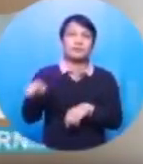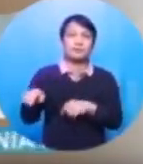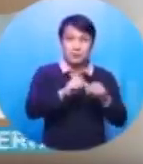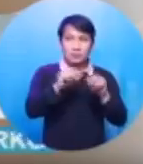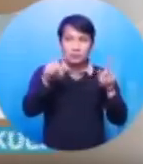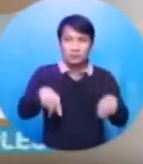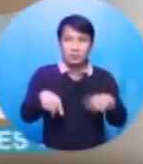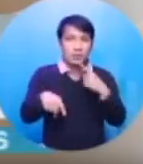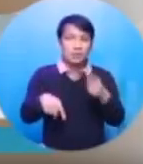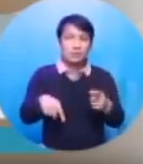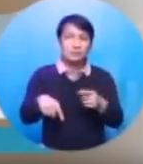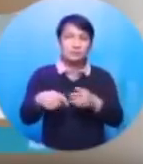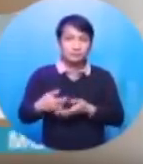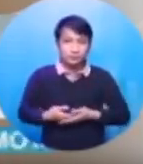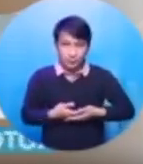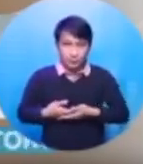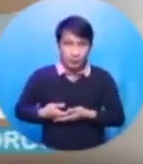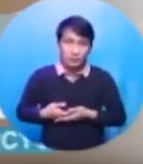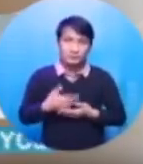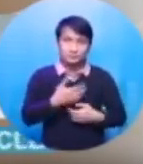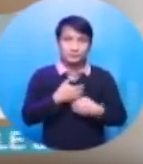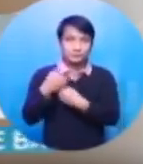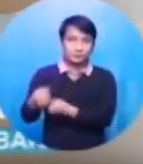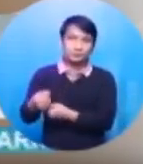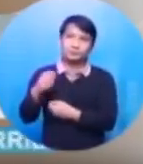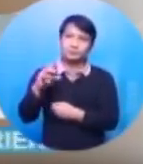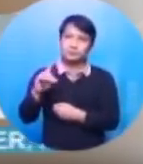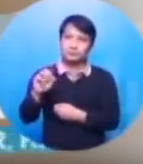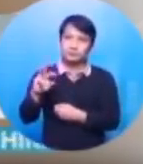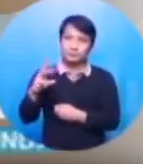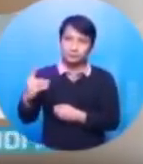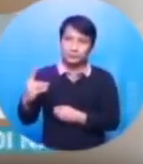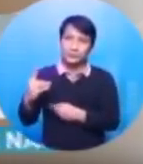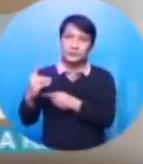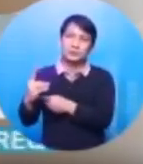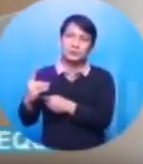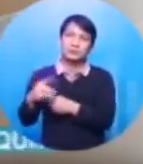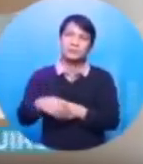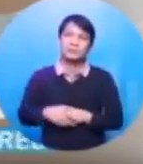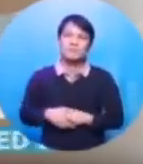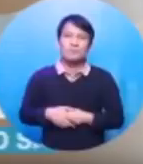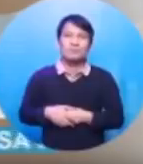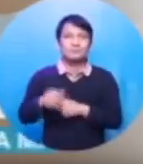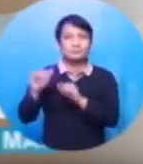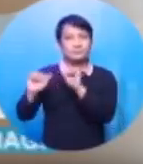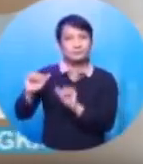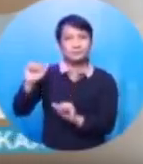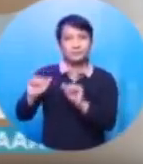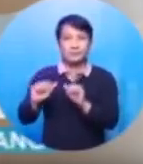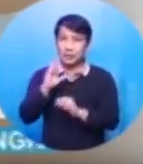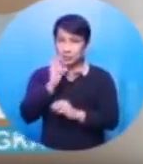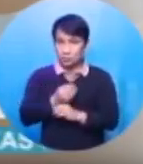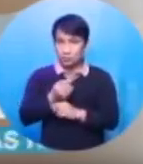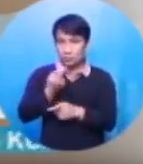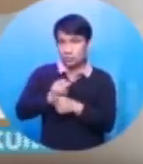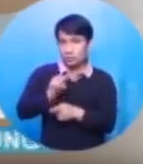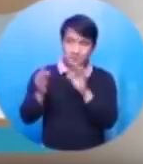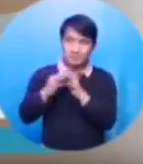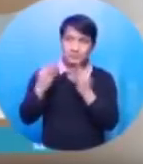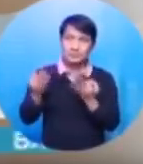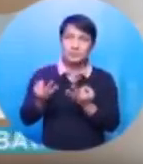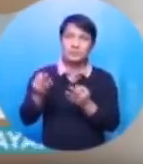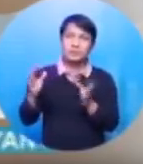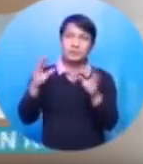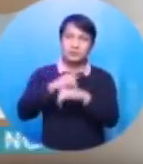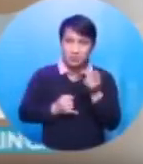si Joanne. And then yung baby, ipakustudyan natin sa DSWD muna. For the meantime, para gagawin assessment kung kanino ka dapat mapunta yung baby.